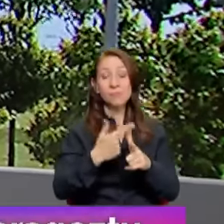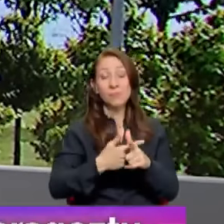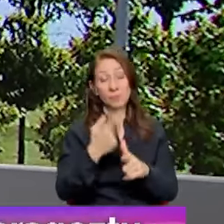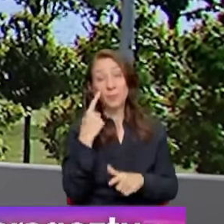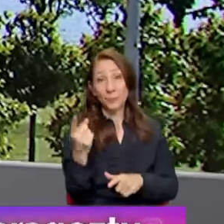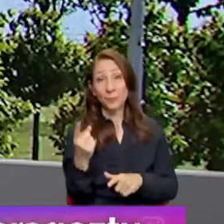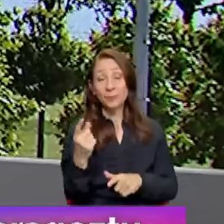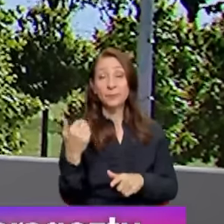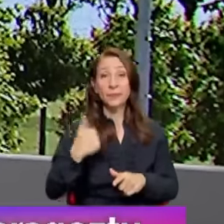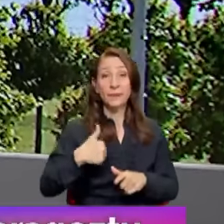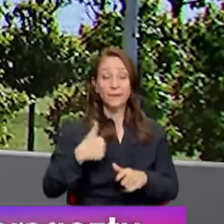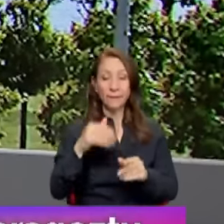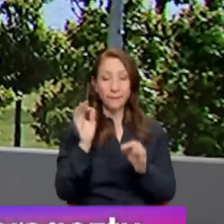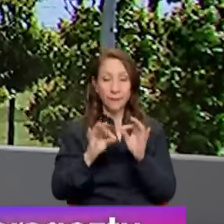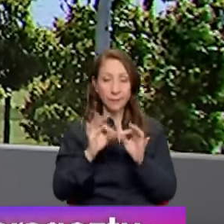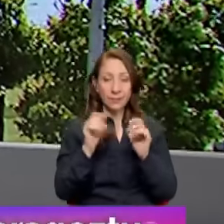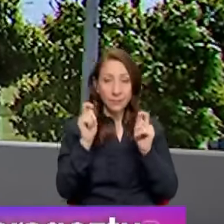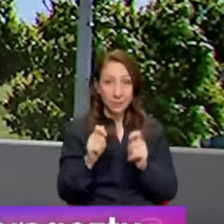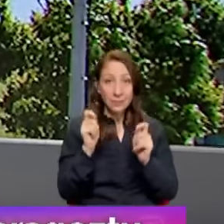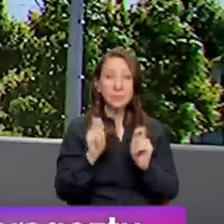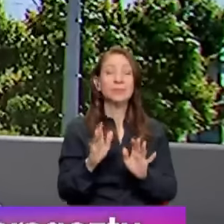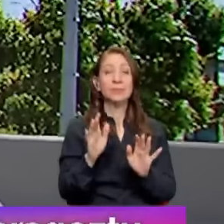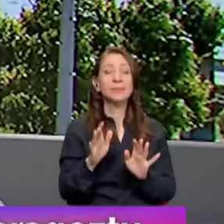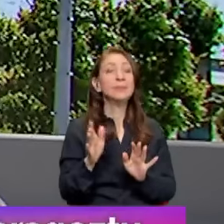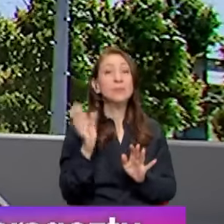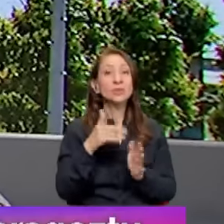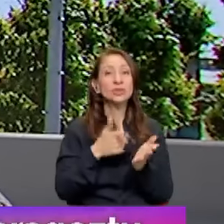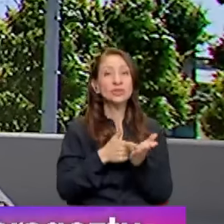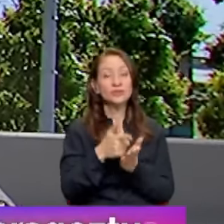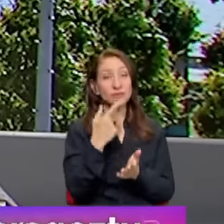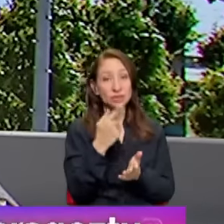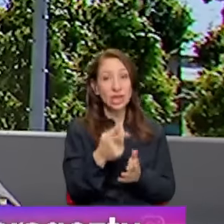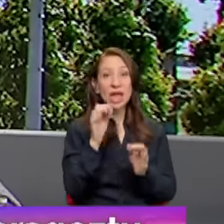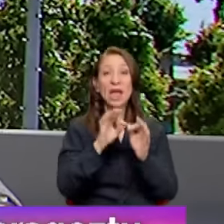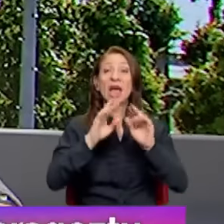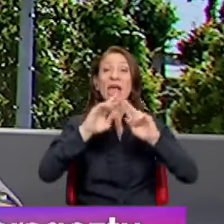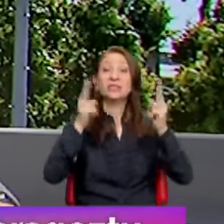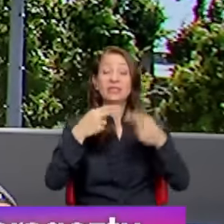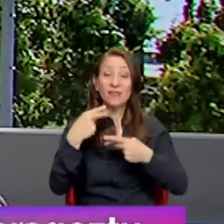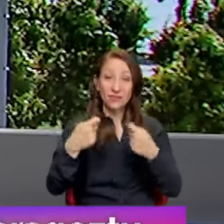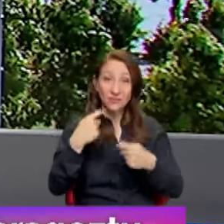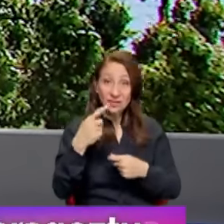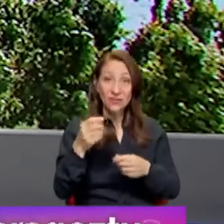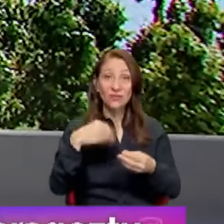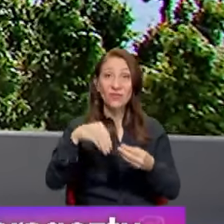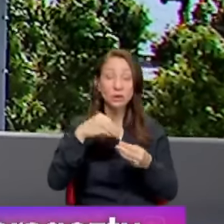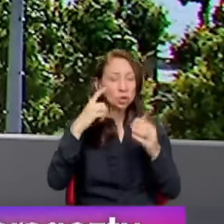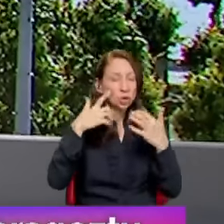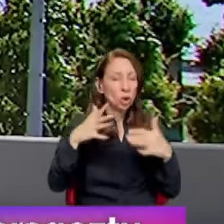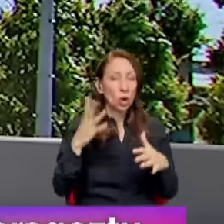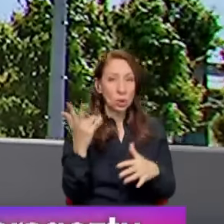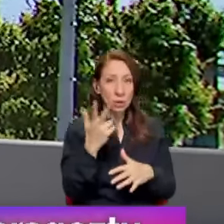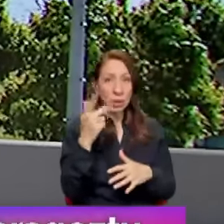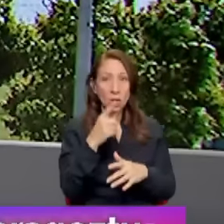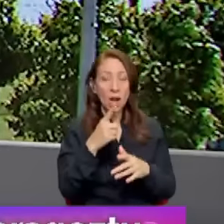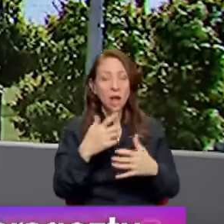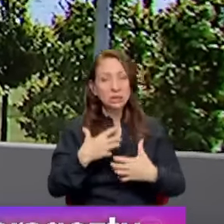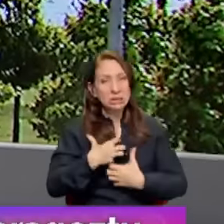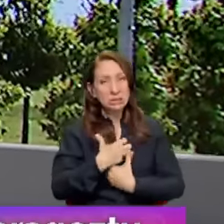bakacağız kamunun tasarruf yapıp yapmadığına sonra Çiftçi diyeceğiz esnaf diyeceğiz faiz şoku altında Zaten onlar